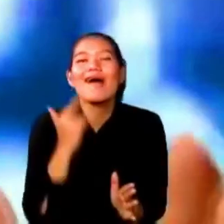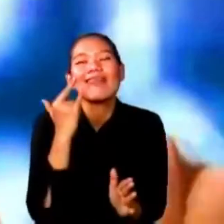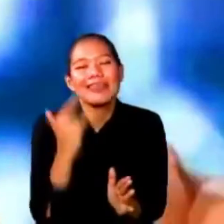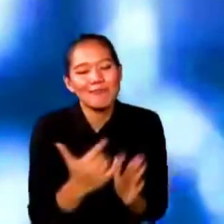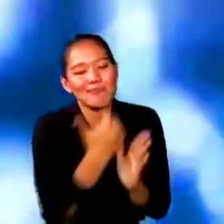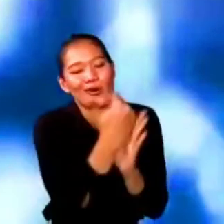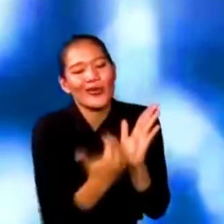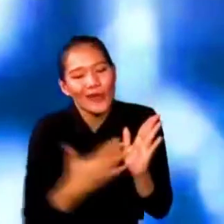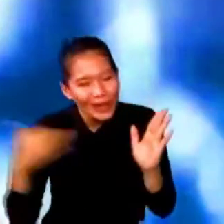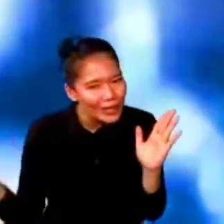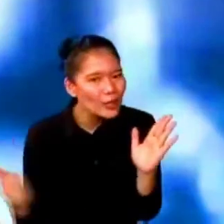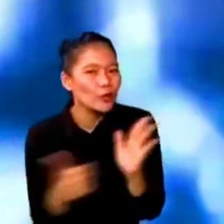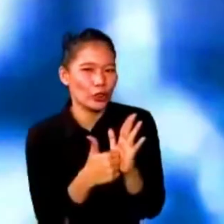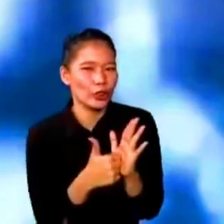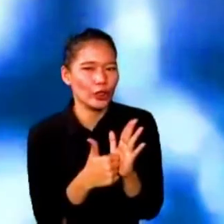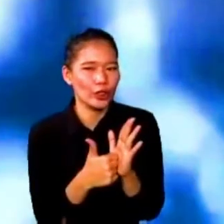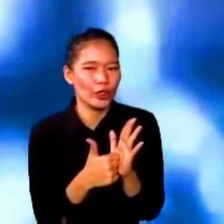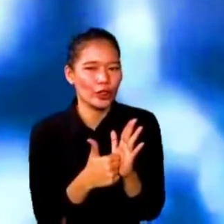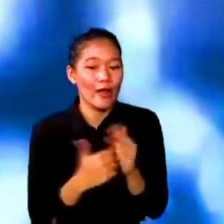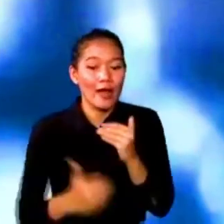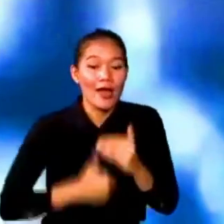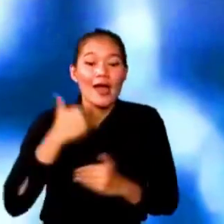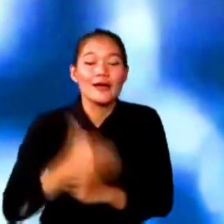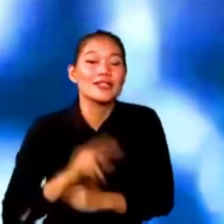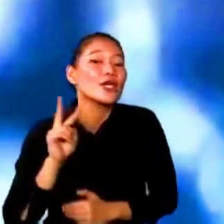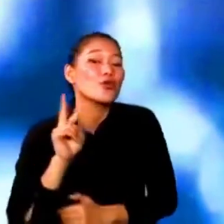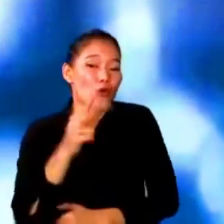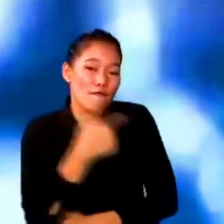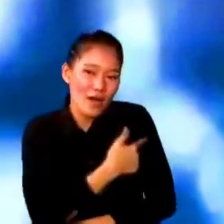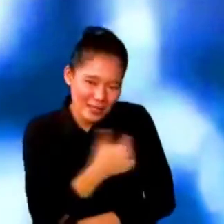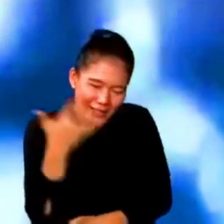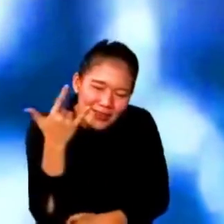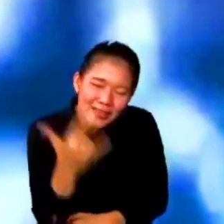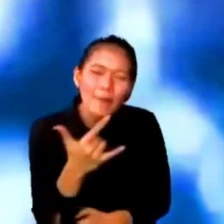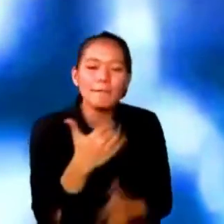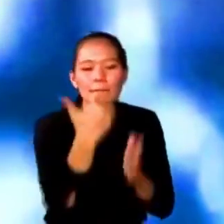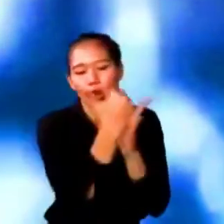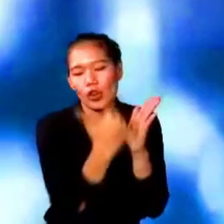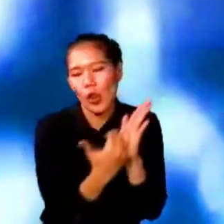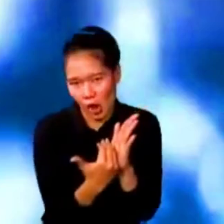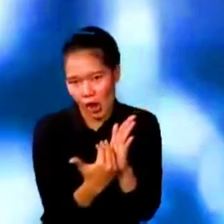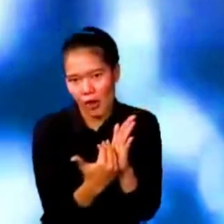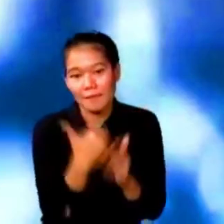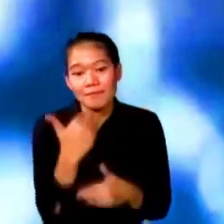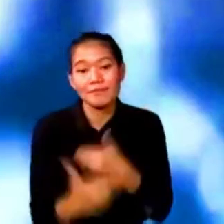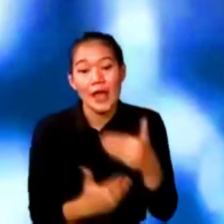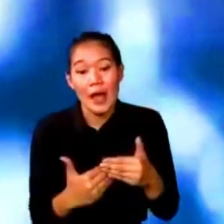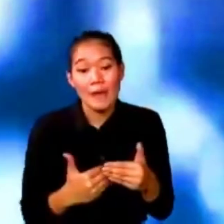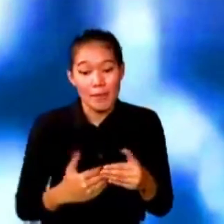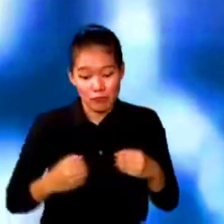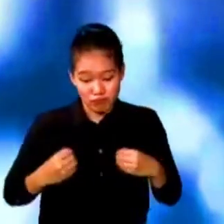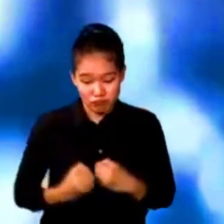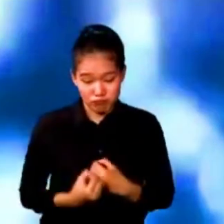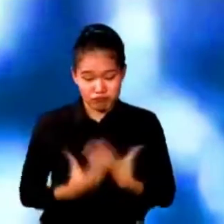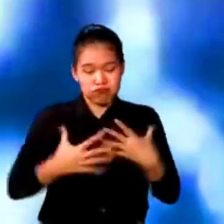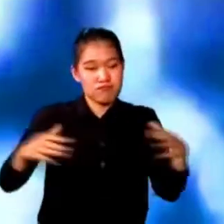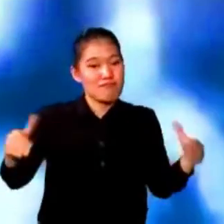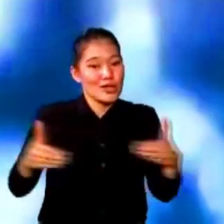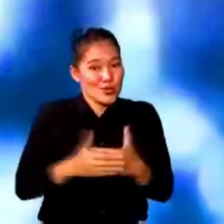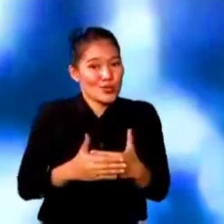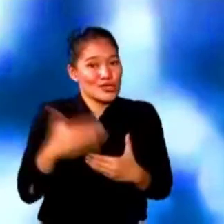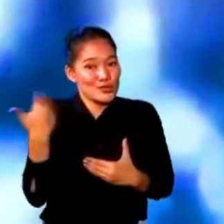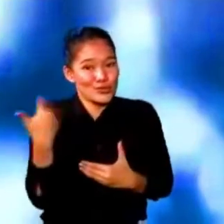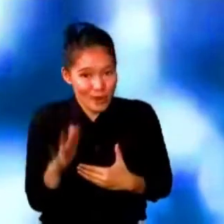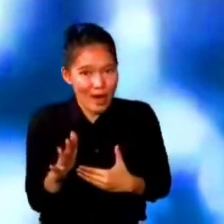menjaga pertoko kesehatan sampai vaksinasi yang kedua tetap juga menjaga protokol kesehatan sampai antibodi terbentuk dua minggu